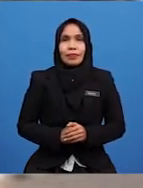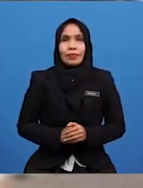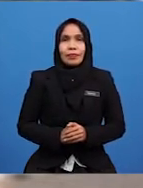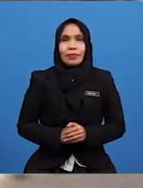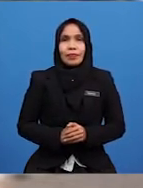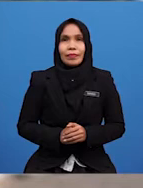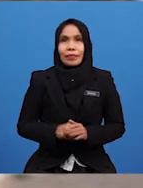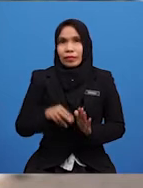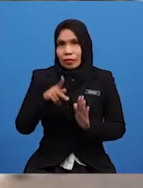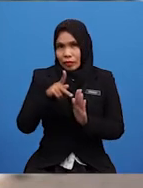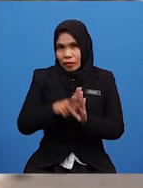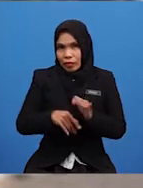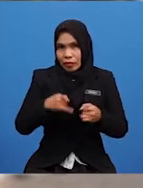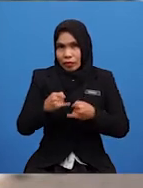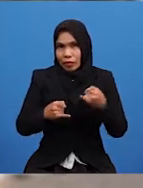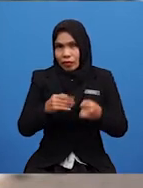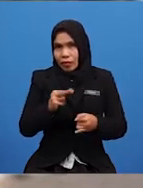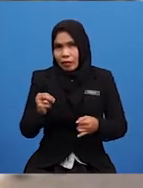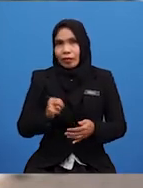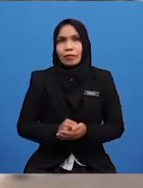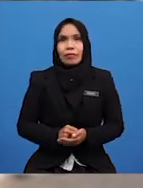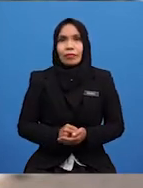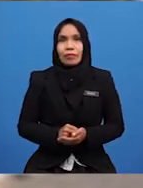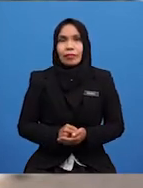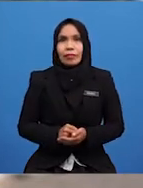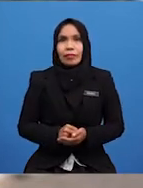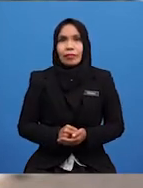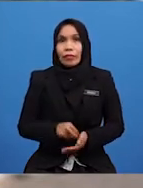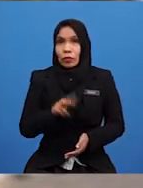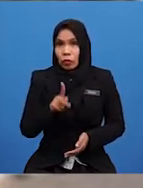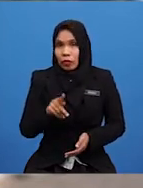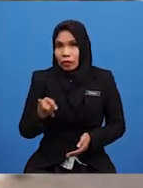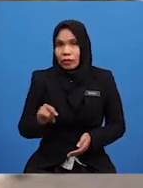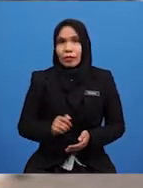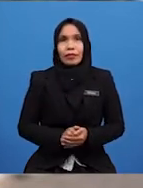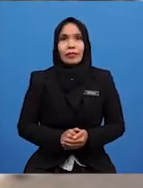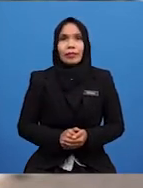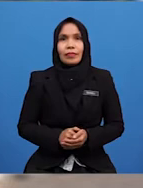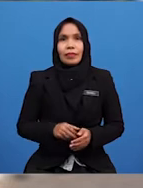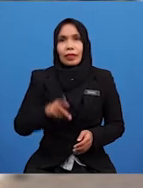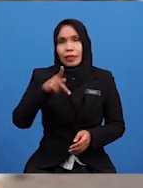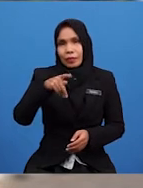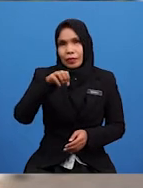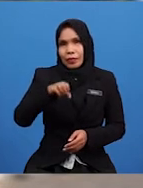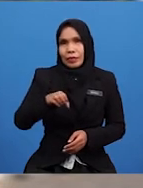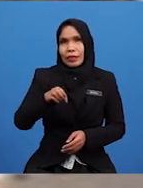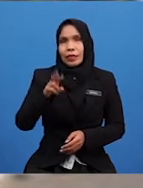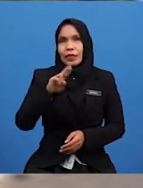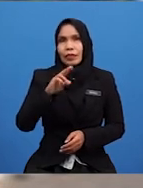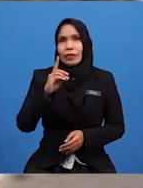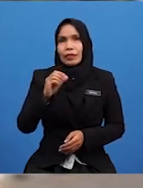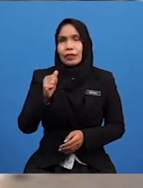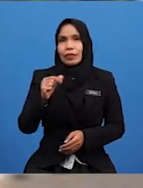sebagainya. Kejayaan Kesultanan Melayu Melaka menguasai perdagangan di Selat Melaka membolehkan kesultanan